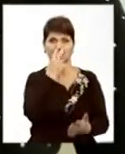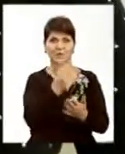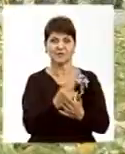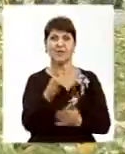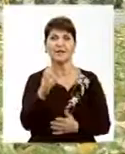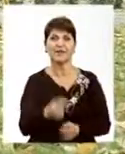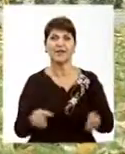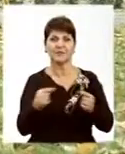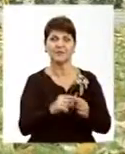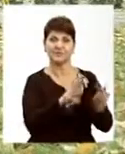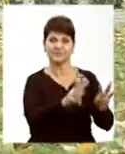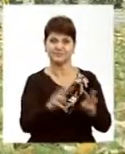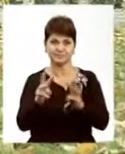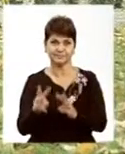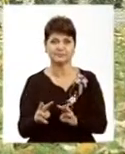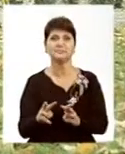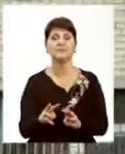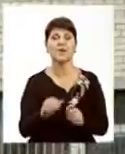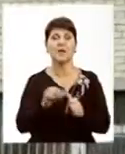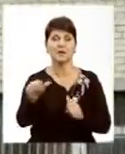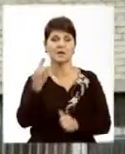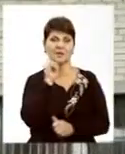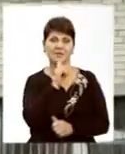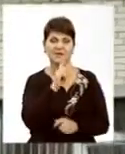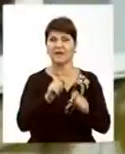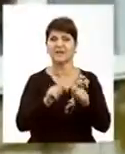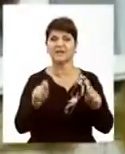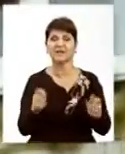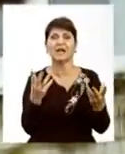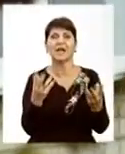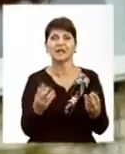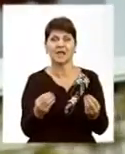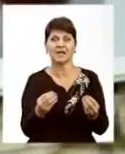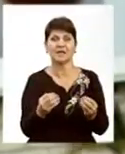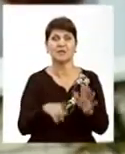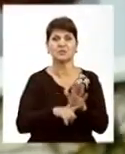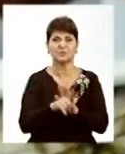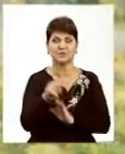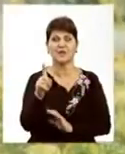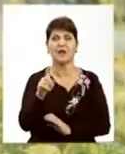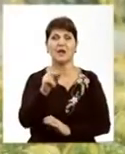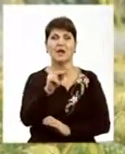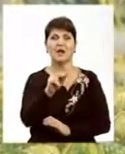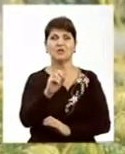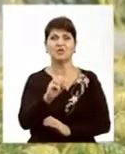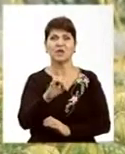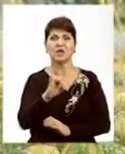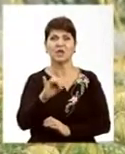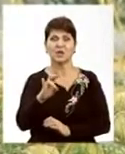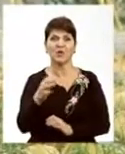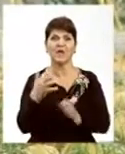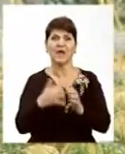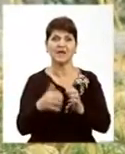сайті школи. Окрім Вінниці, проект «Відкриті дані шкіл» розпочали впроваджувати в Чернігові, Дніпрі та Херсоні. Вікторія Гетьман, Валерій